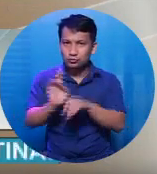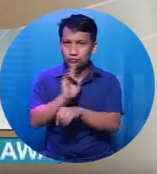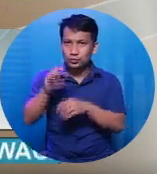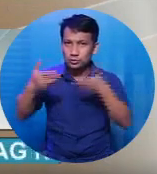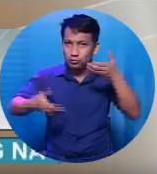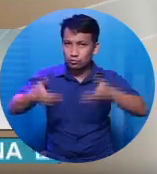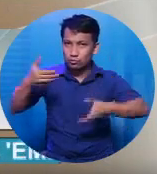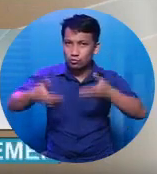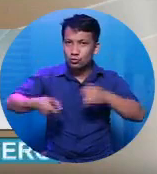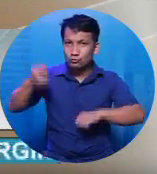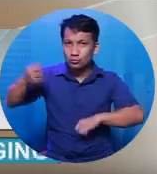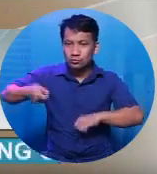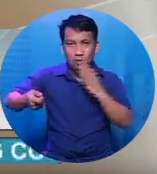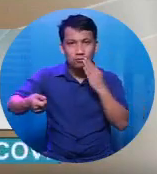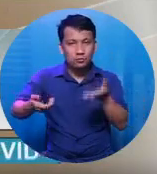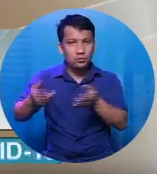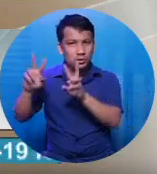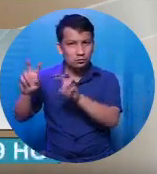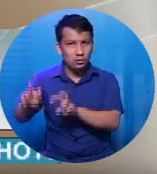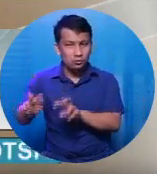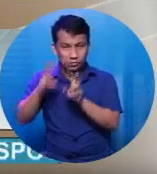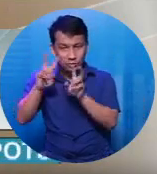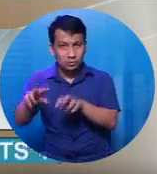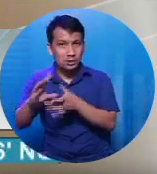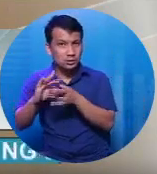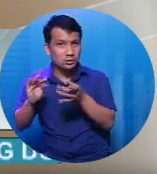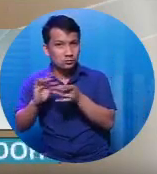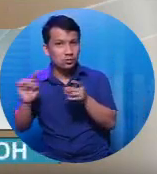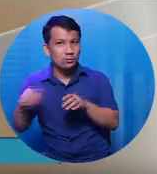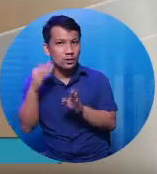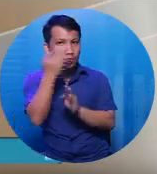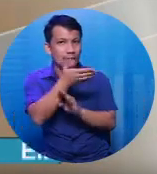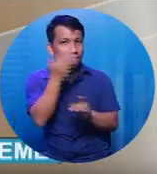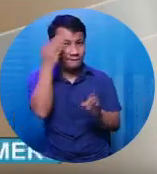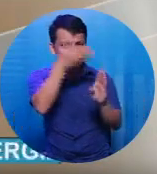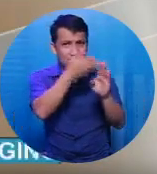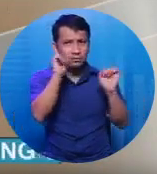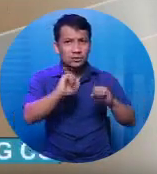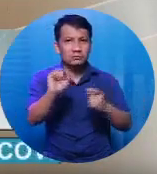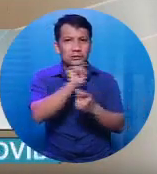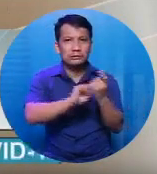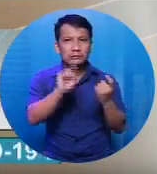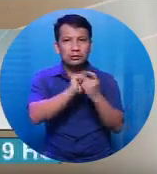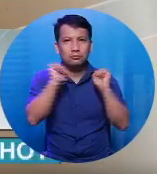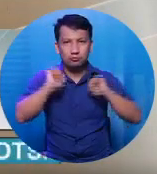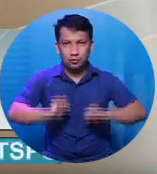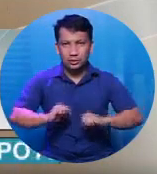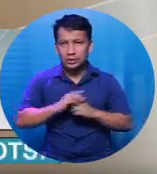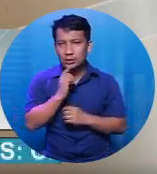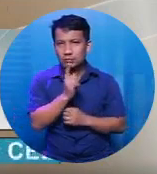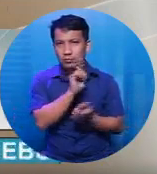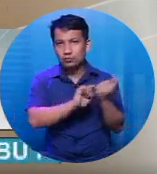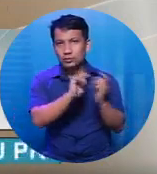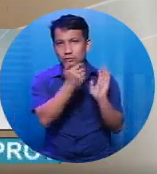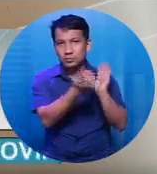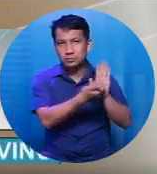plus yung mga statement ng mga kaibigan ni ma'am na magte-testify against you, nakuswak na swak ka dito, sir.